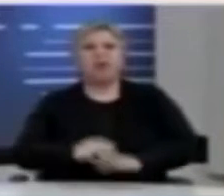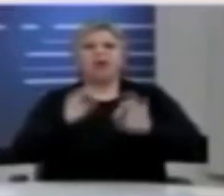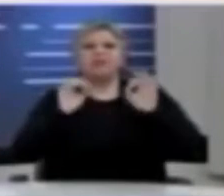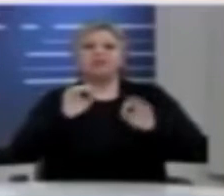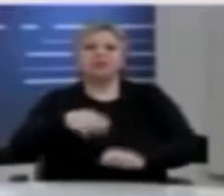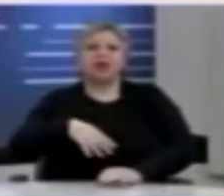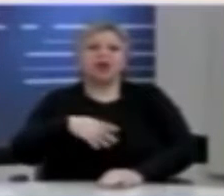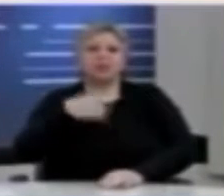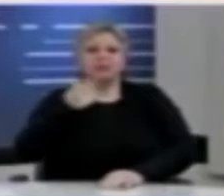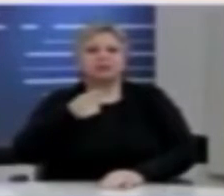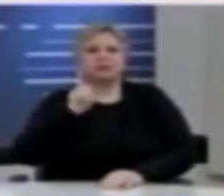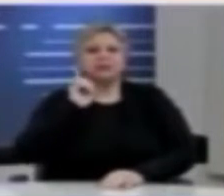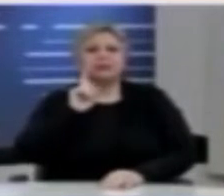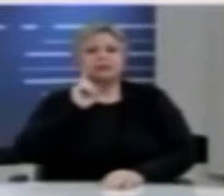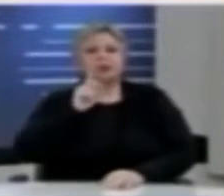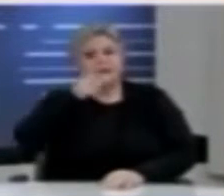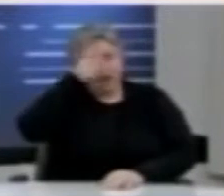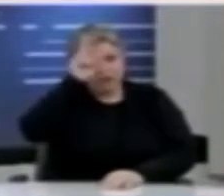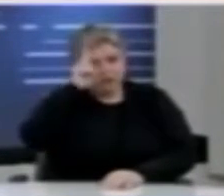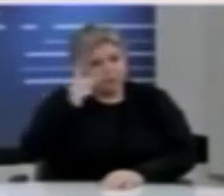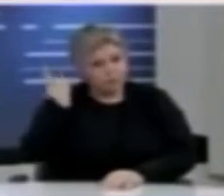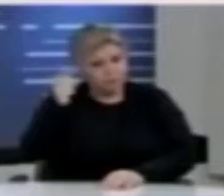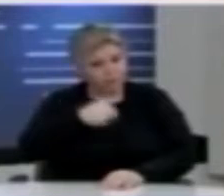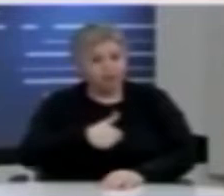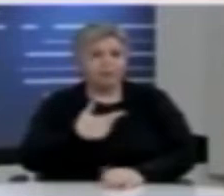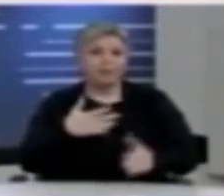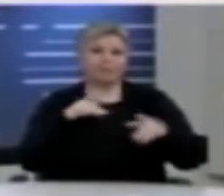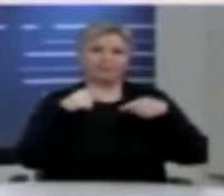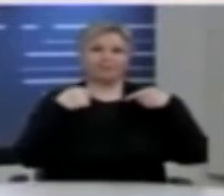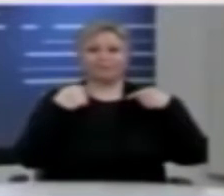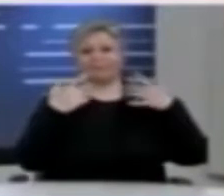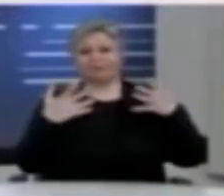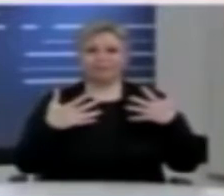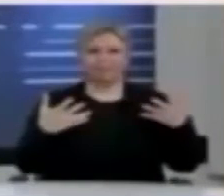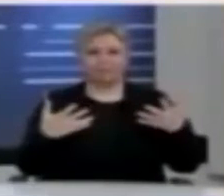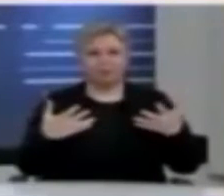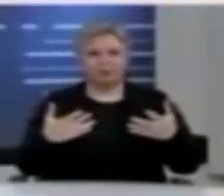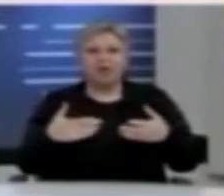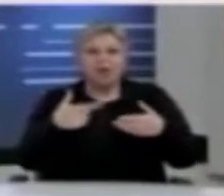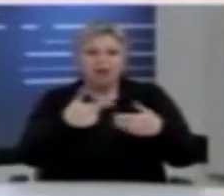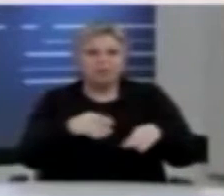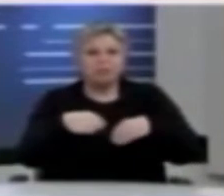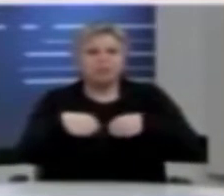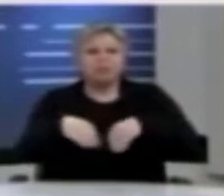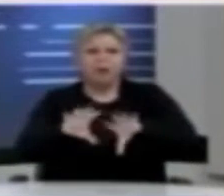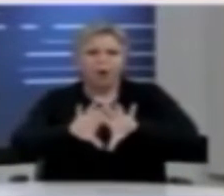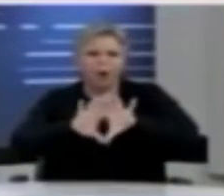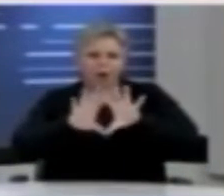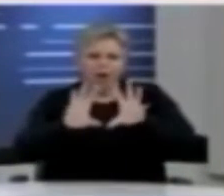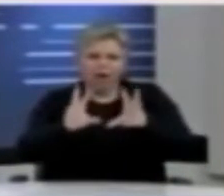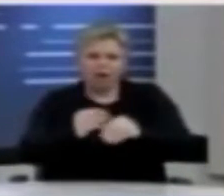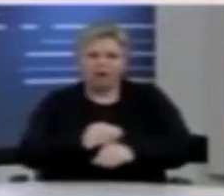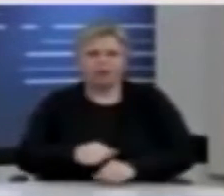στο πλάι σας μετά από όλα αυτά? Δεν έχετε αφήσει και τίποτα. Και όλες οι αποφάσεις βαραίνουν εσάς